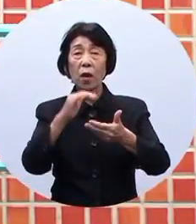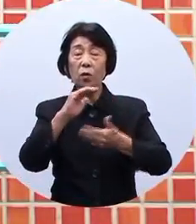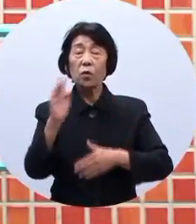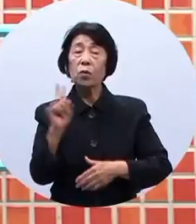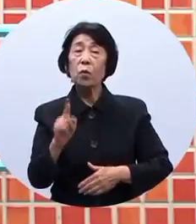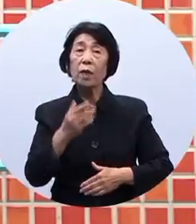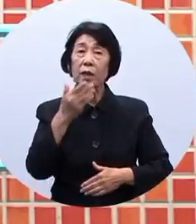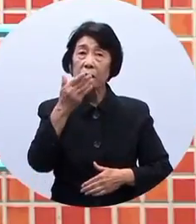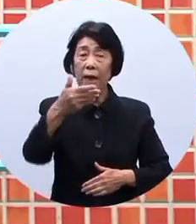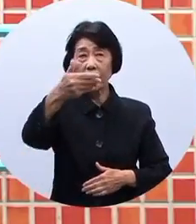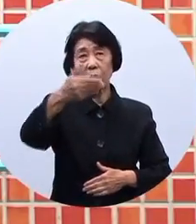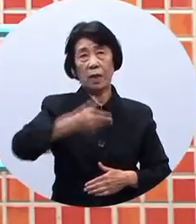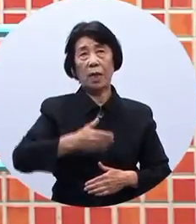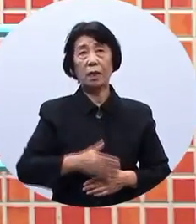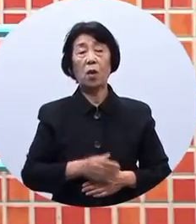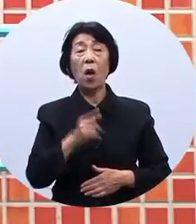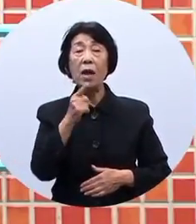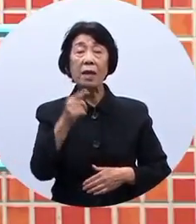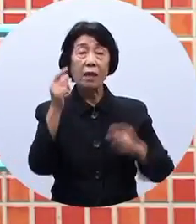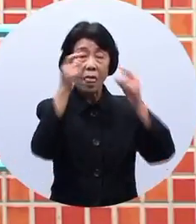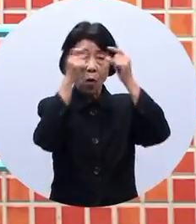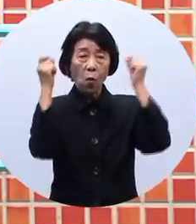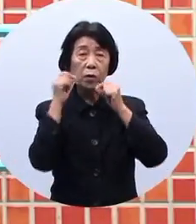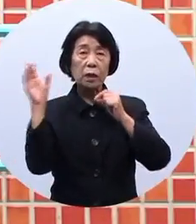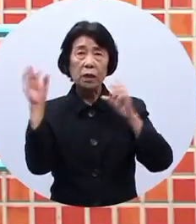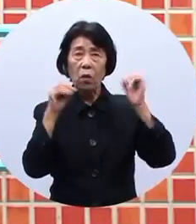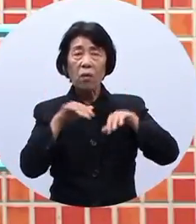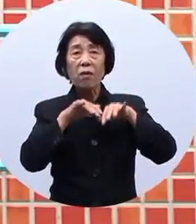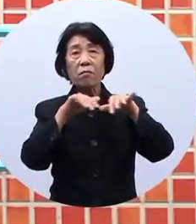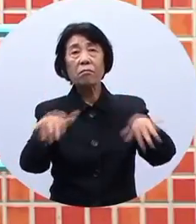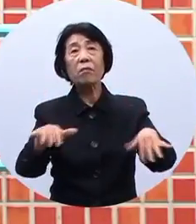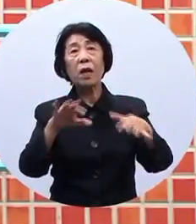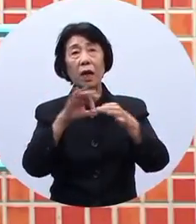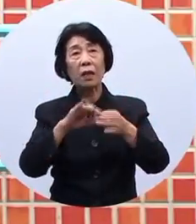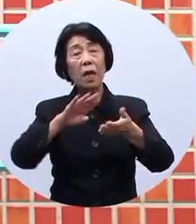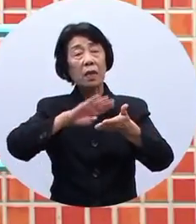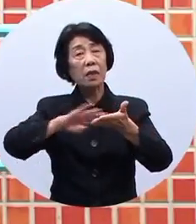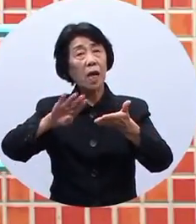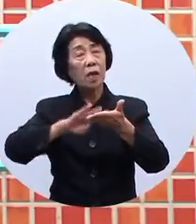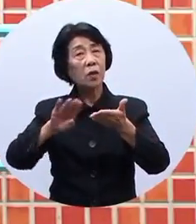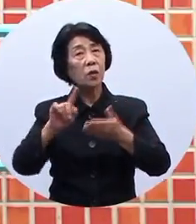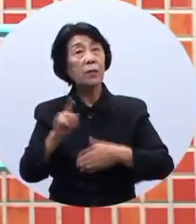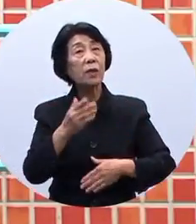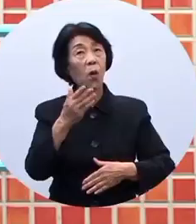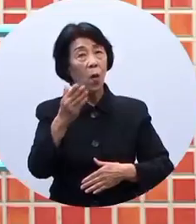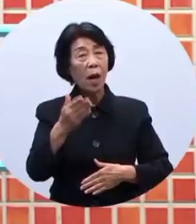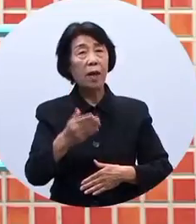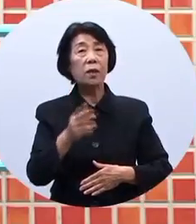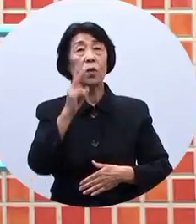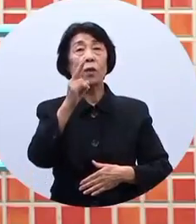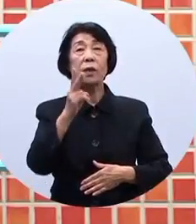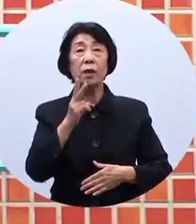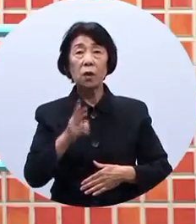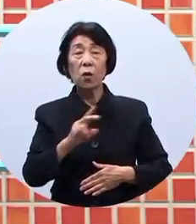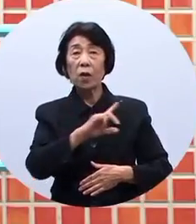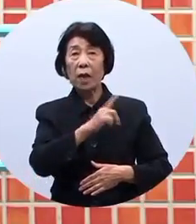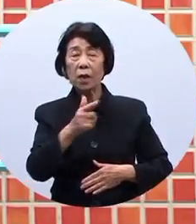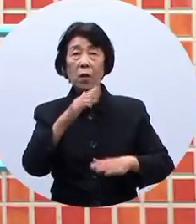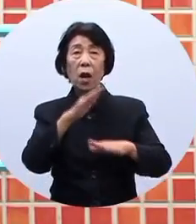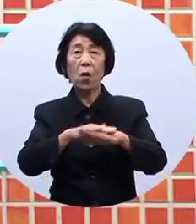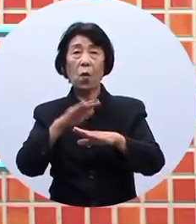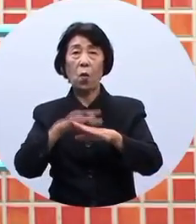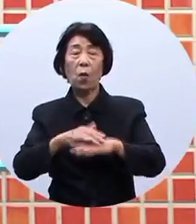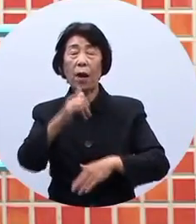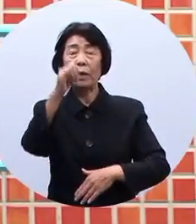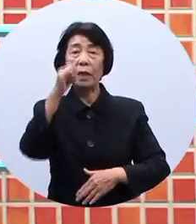ですかと聞かれたり、あなたの個人情報が流れているので削除しましょうかというような、いろいろなパターンで